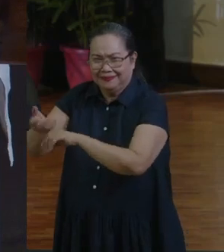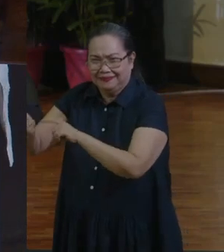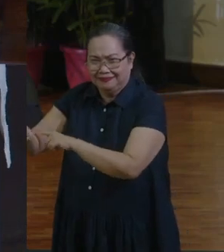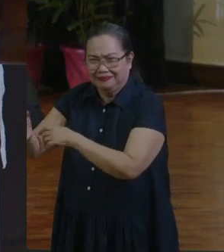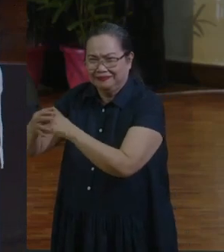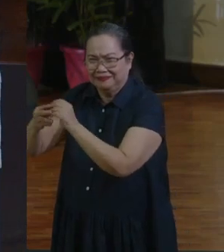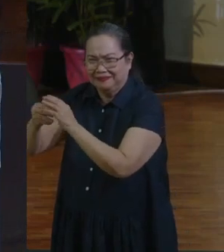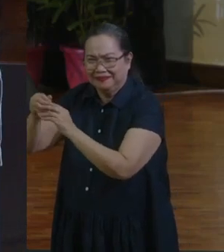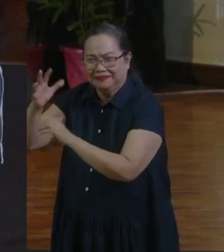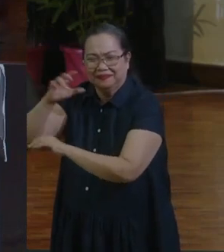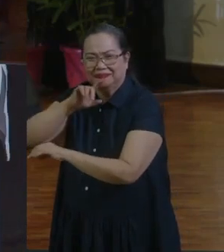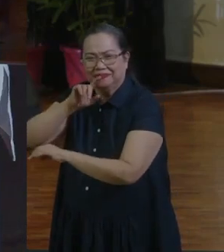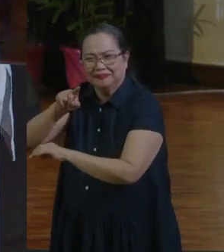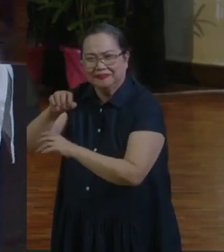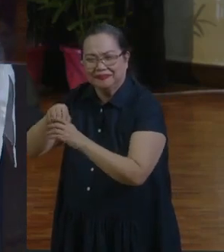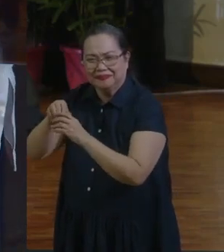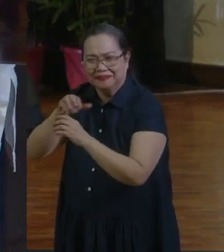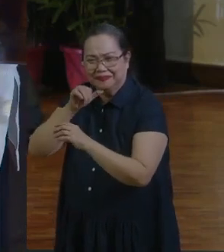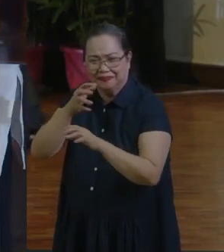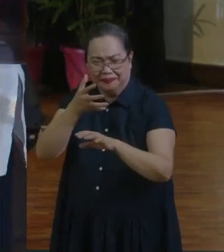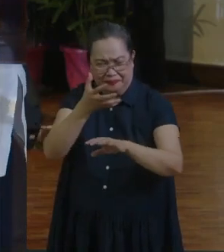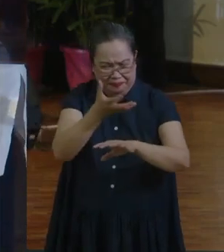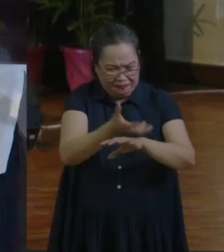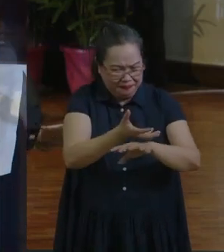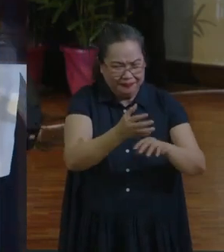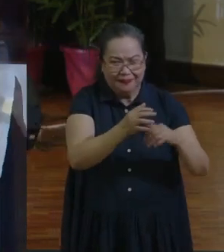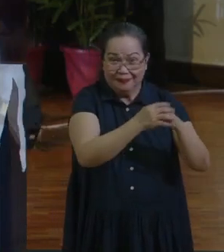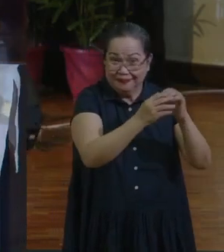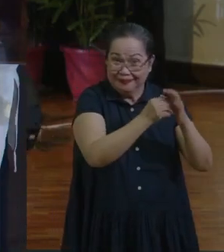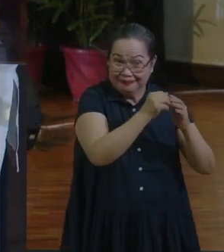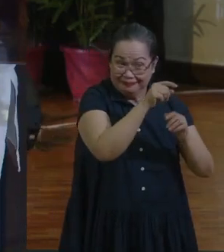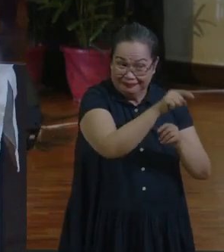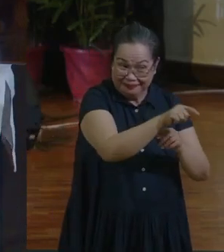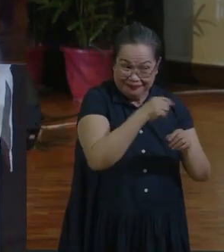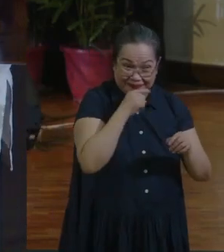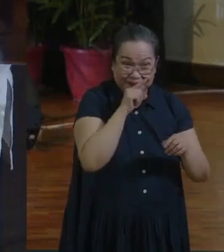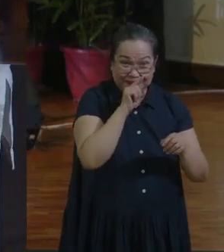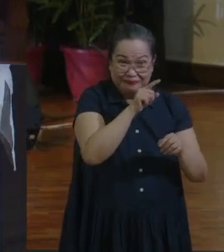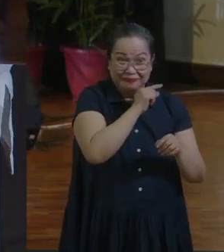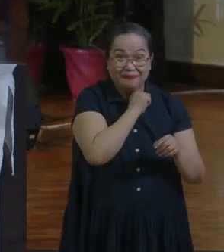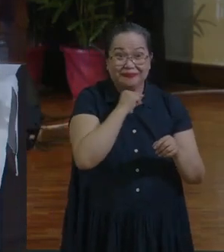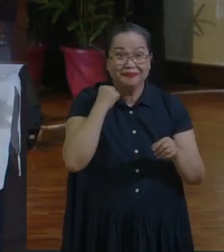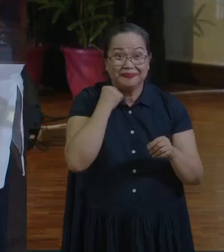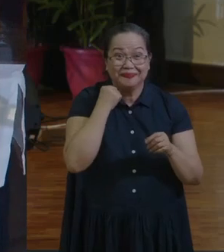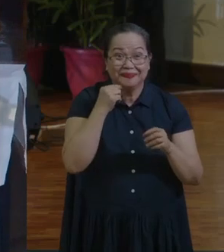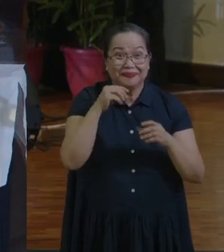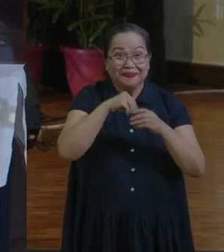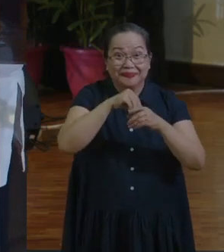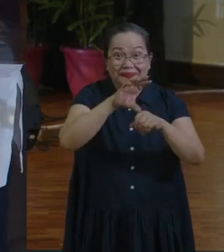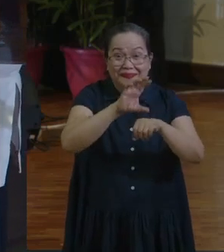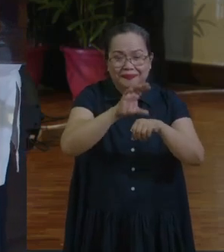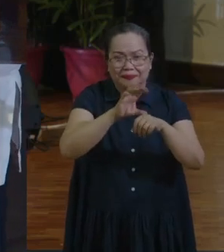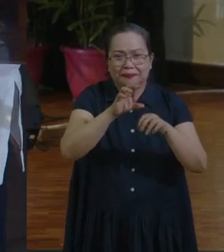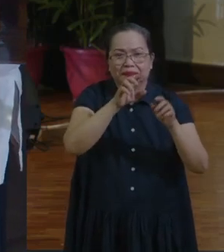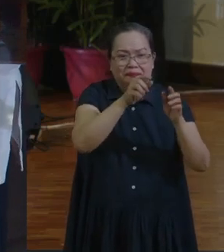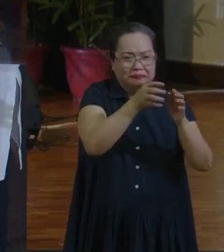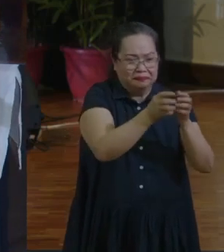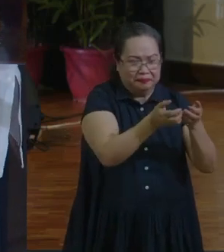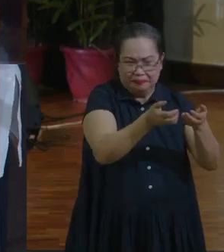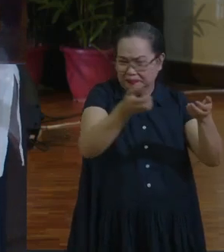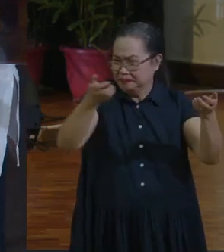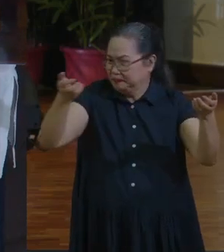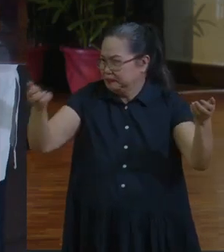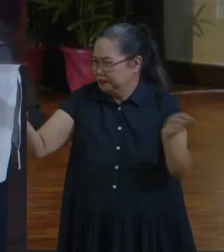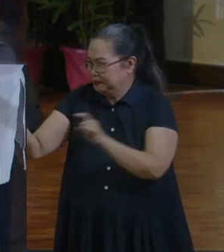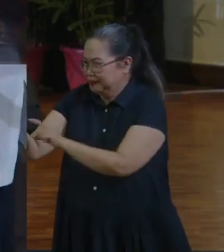comfort, hindi naman siguro karangyaan, yung comfort ng isang tahanan ng isang priest. Siya ay lumaki na hiwalay